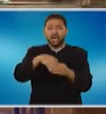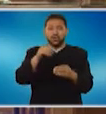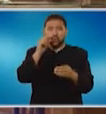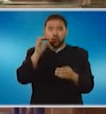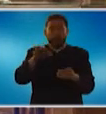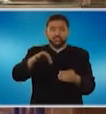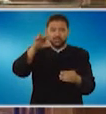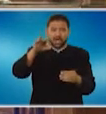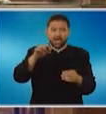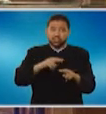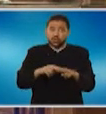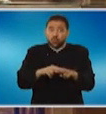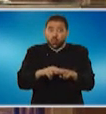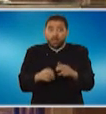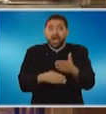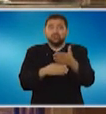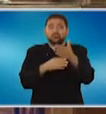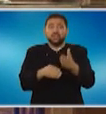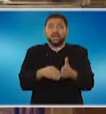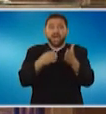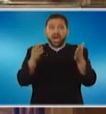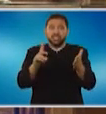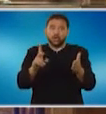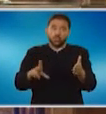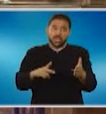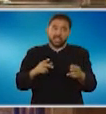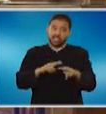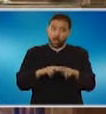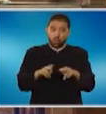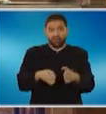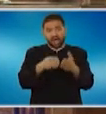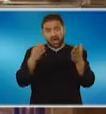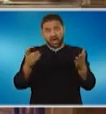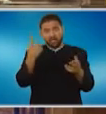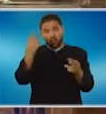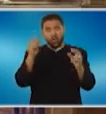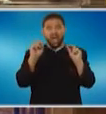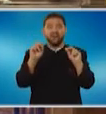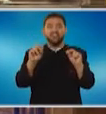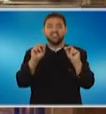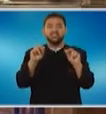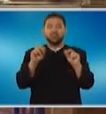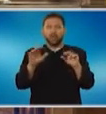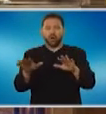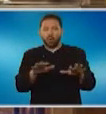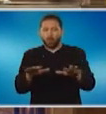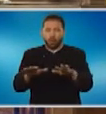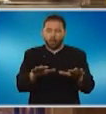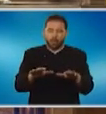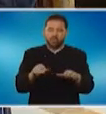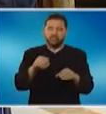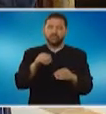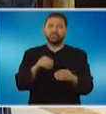ales cum formează ea? Nu este ea cumva un fel de învățător orb în lipsa